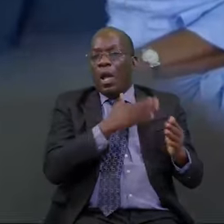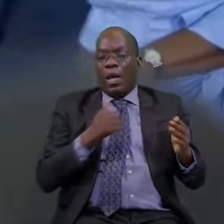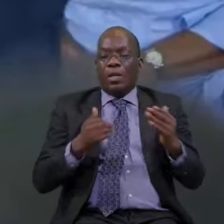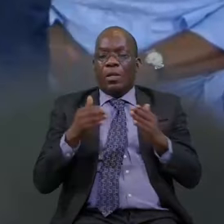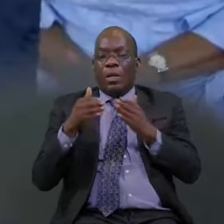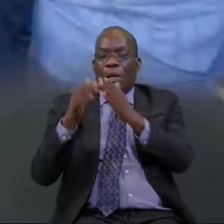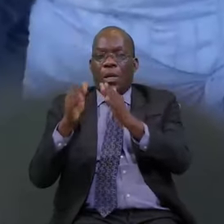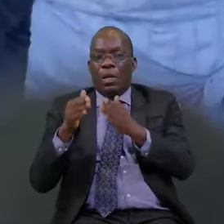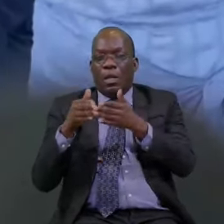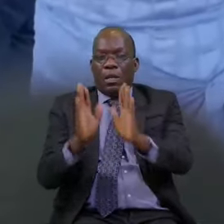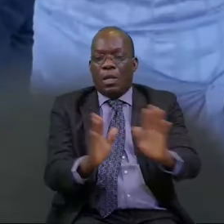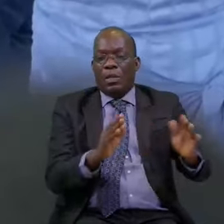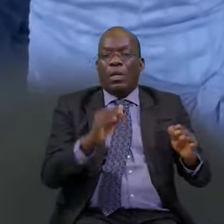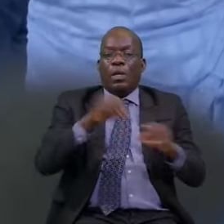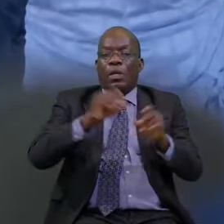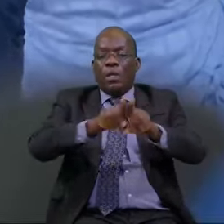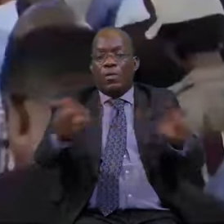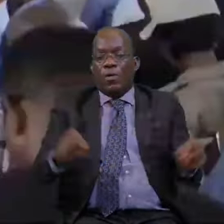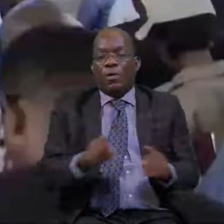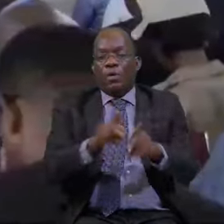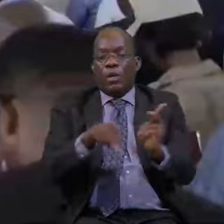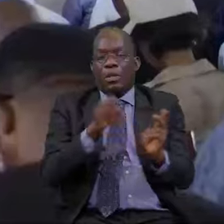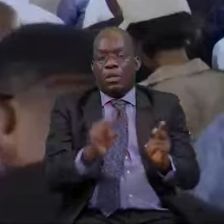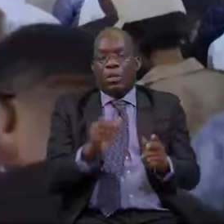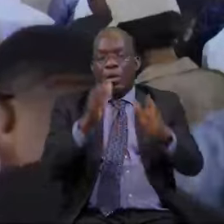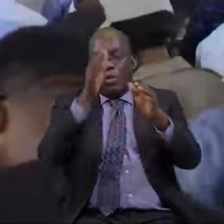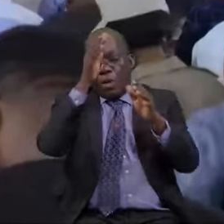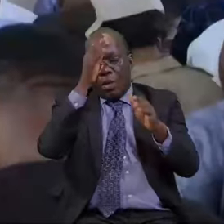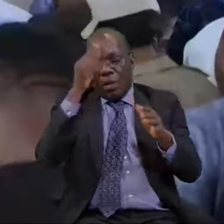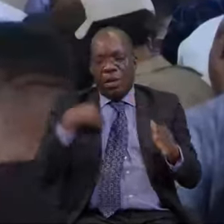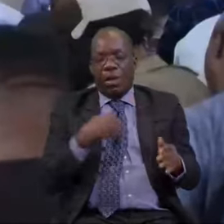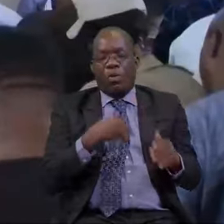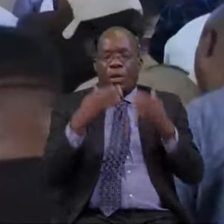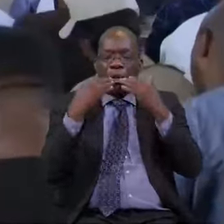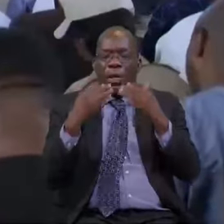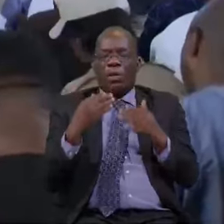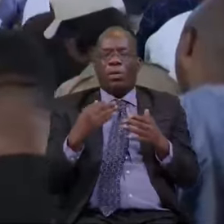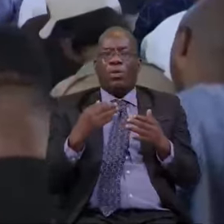et hors de l'État. Prions ensemble. Père, nous te remercions. Nous sommes ici,